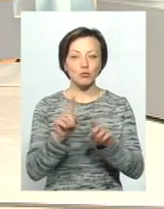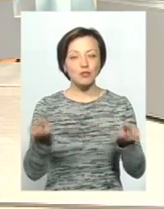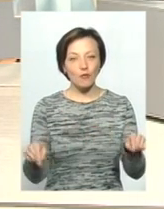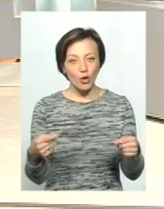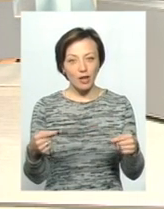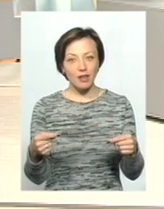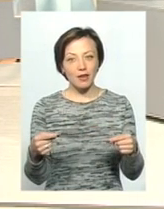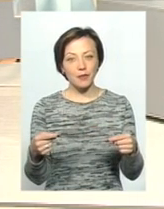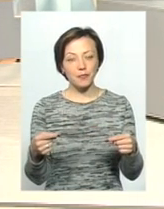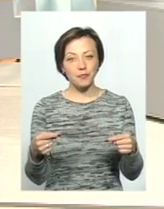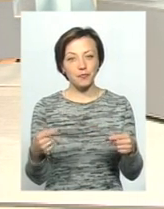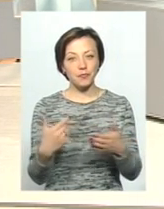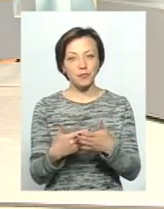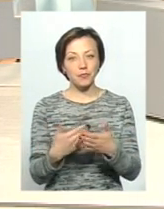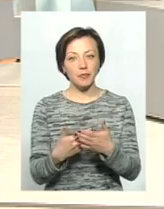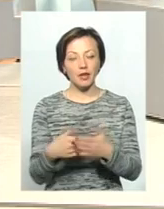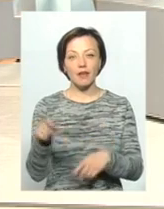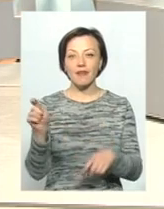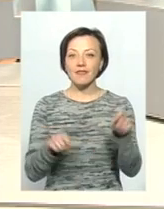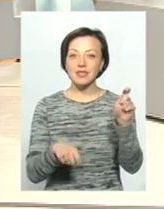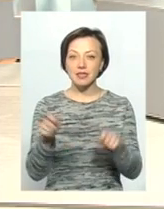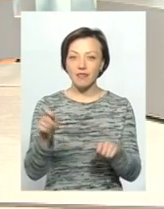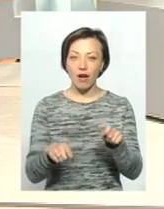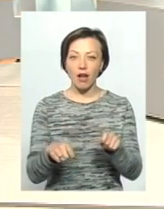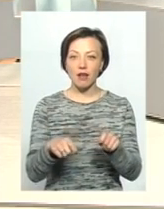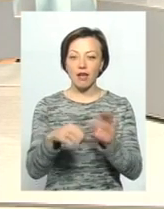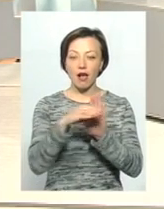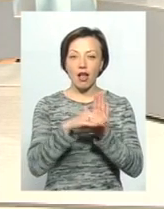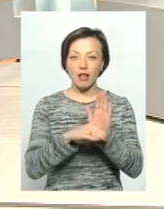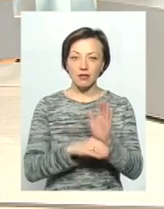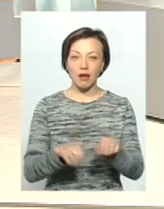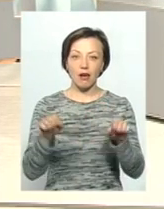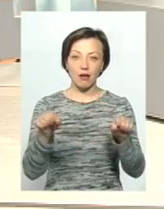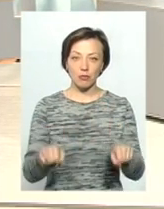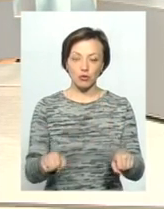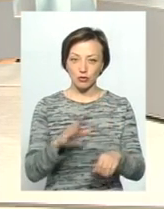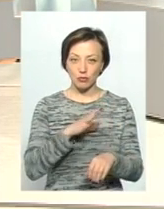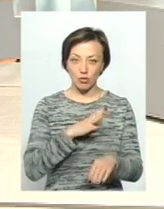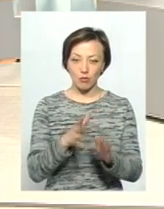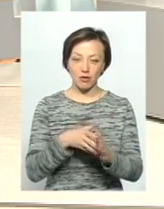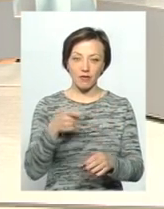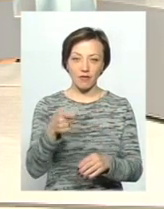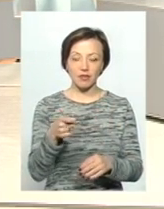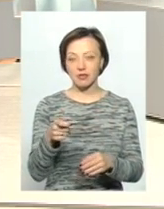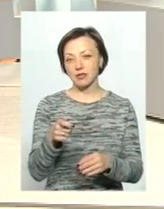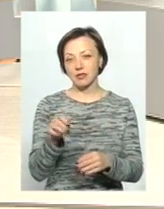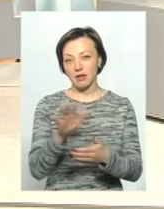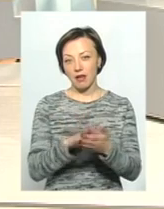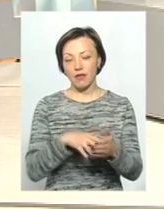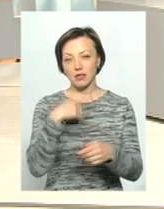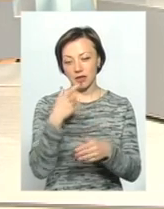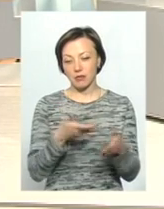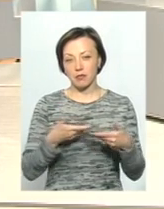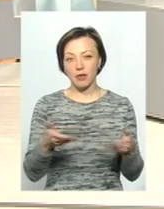створили, скажімо, фестивальний календар, в якому можна було, ну, подавати заявки і казати, от ми